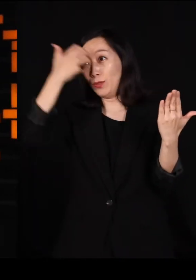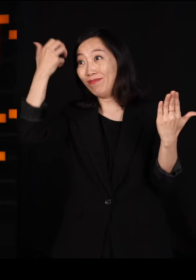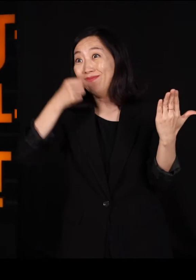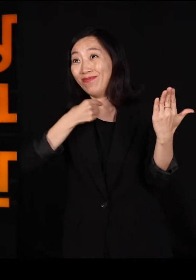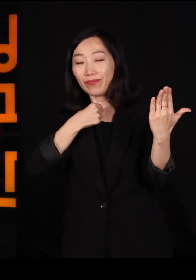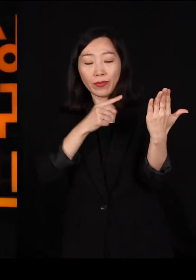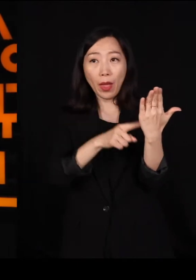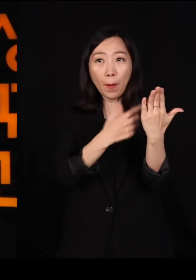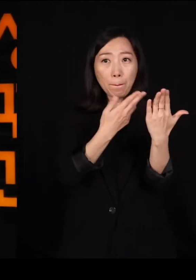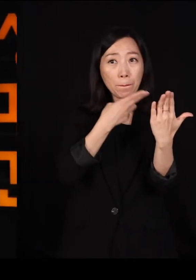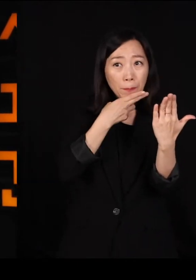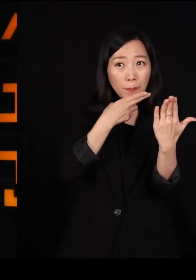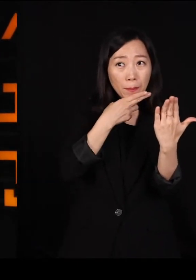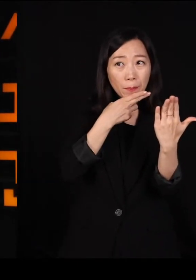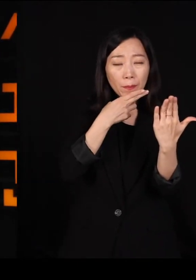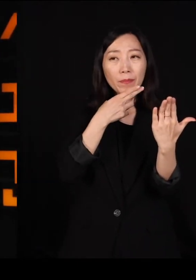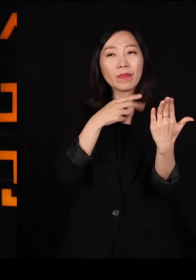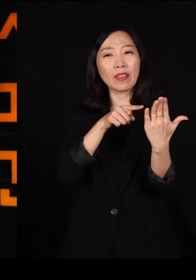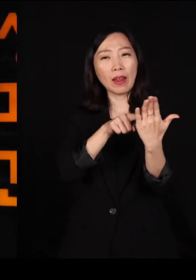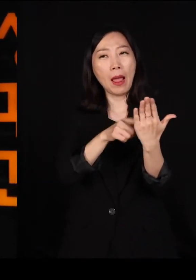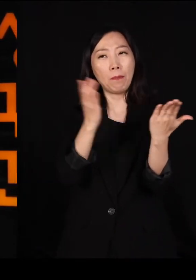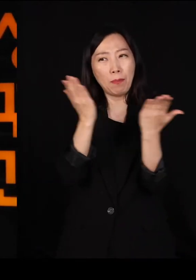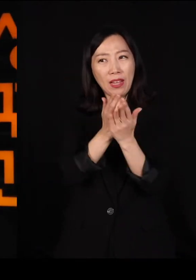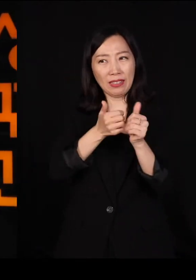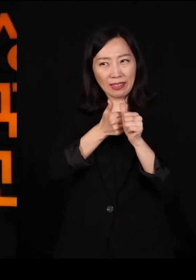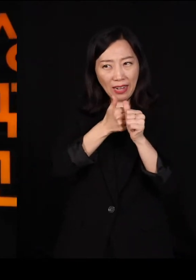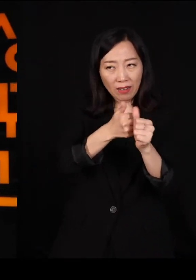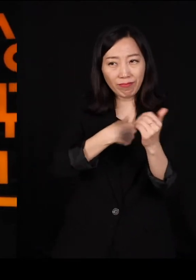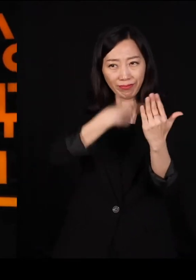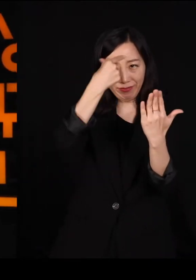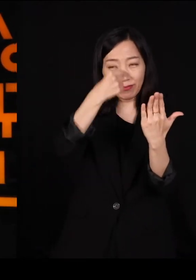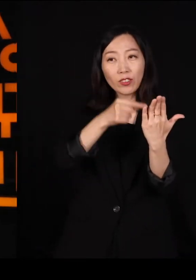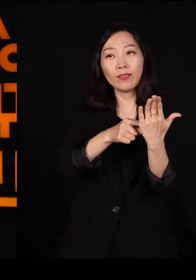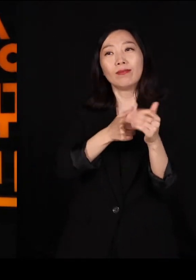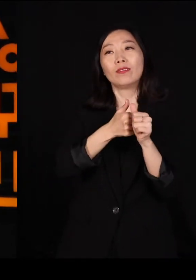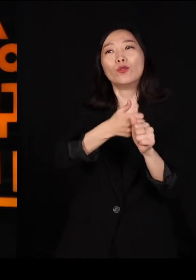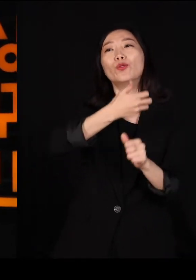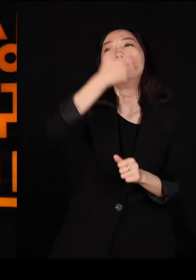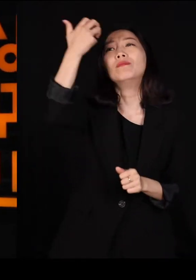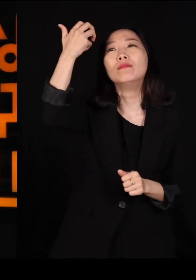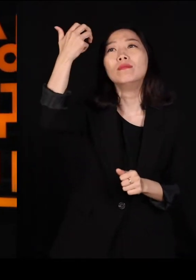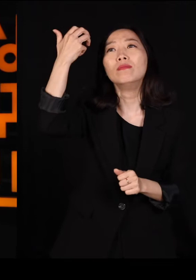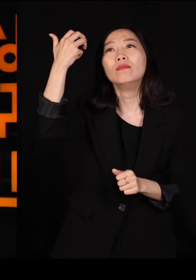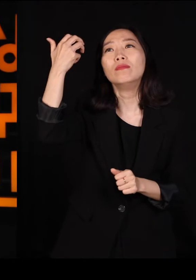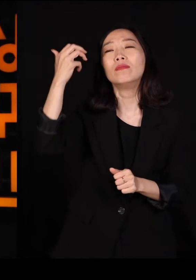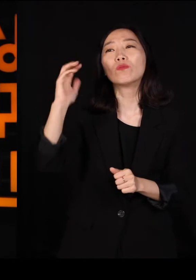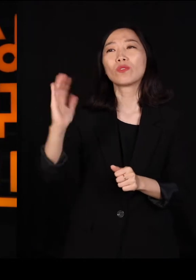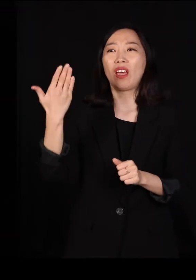본인이 생각하는 거를 이 박스에 맞춰서 그걸로 해라 이런 얘기가 돼버리는 거예요.